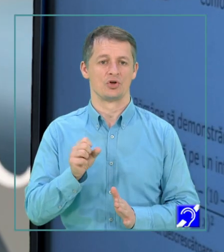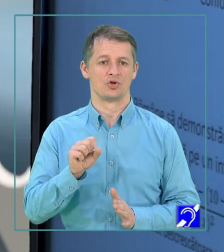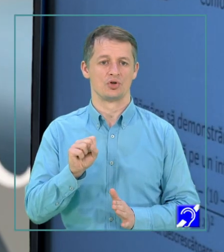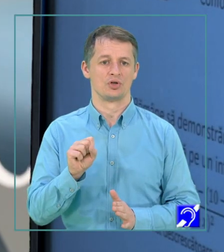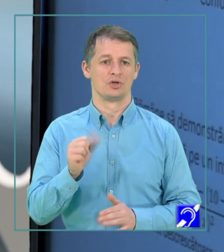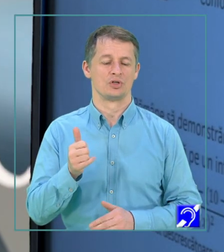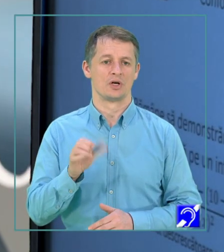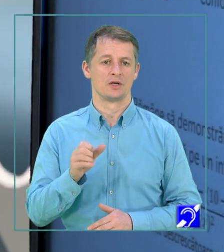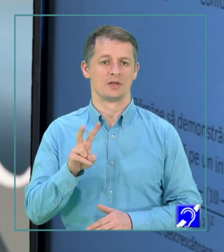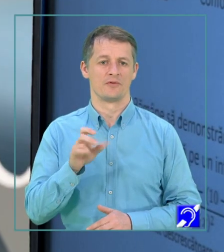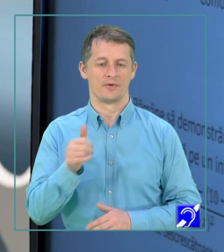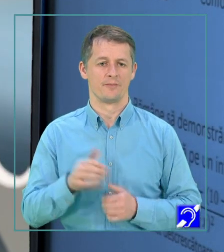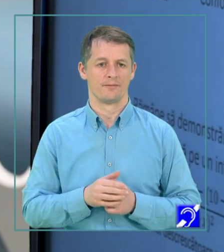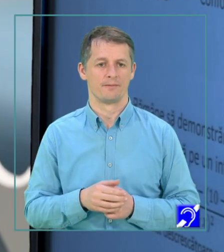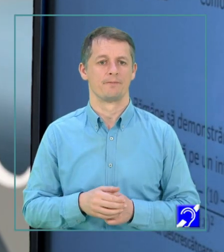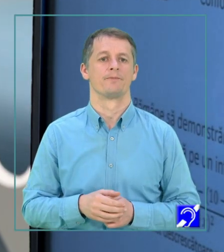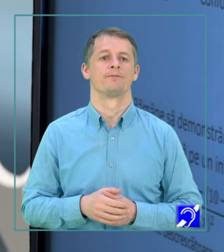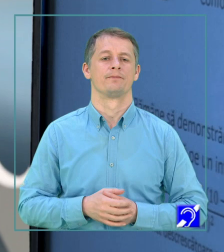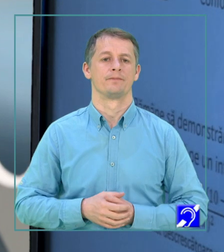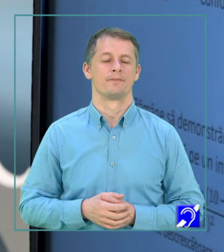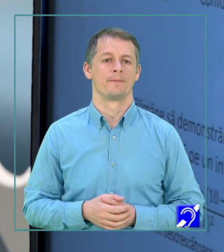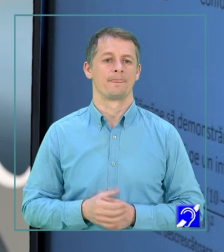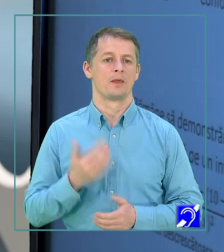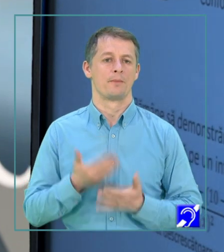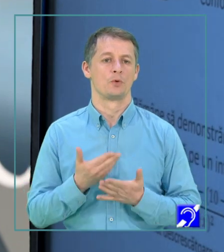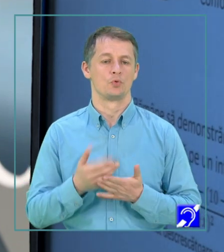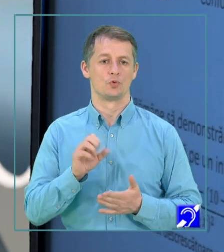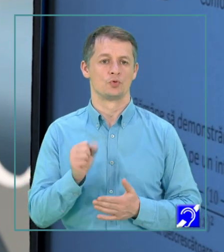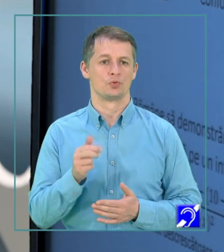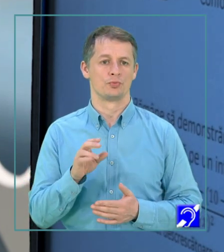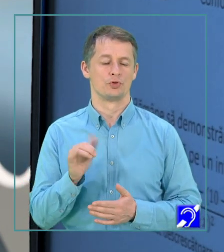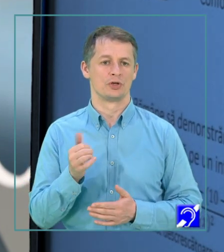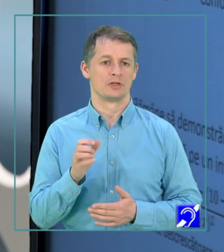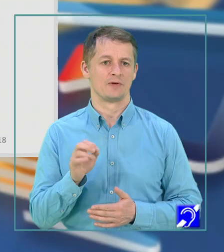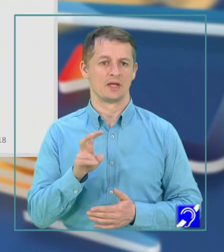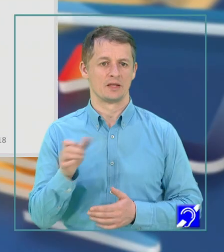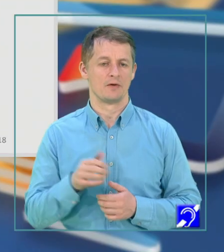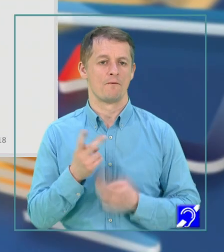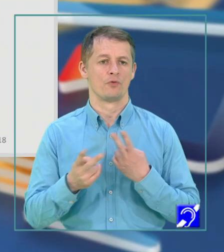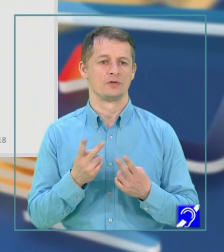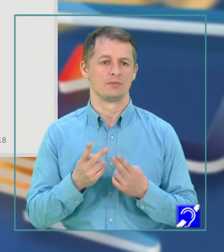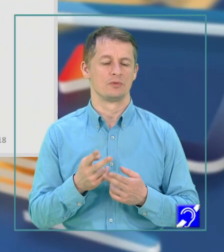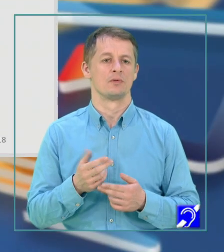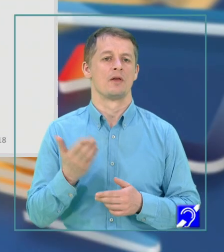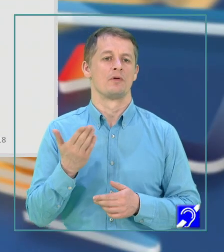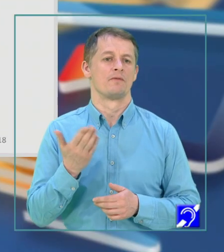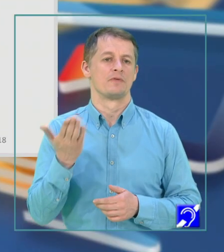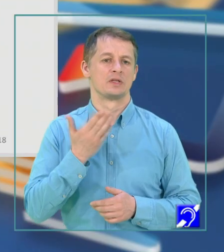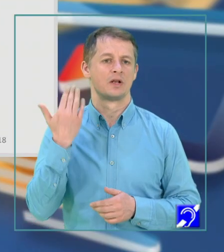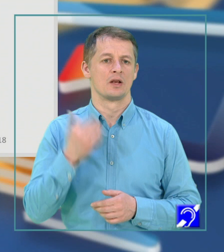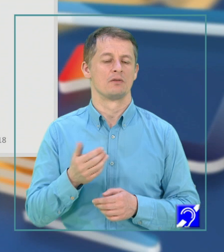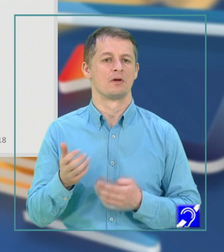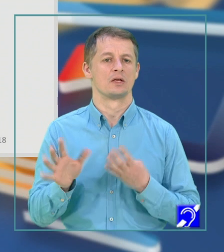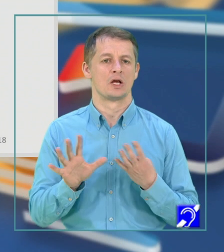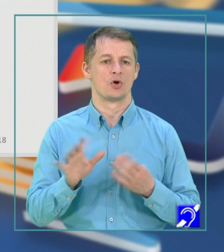Pentru surjectivitate vom folosi una din proprietățile studiate în clasa 9-a. Dacă imaginea funcției este egală cu